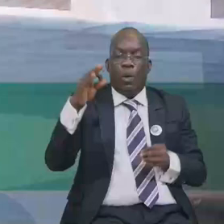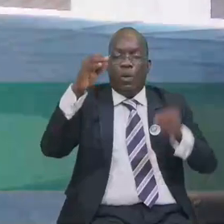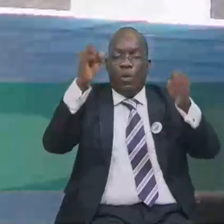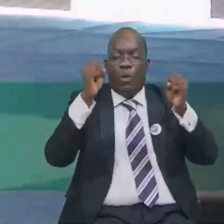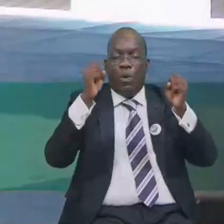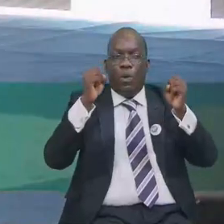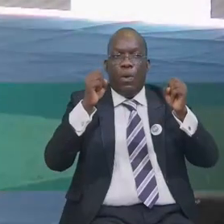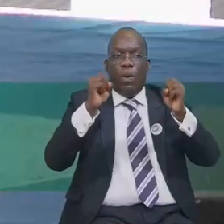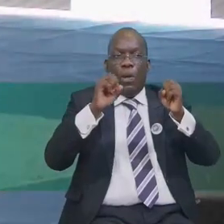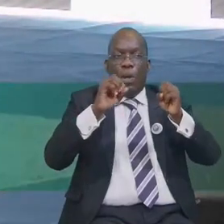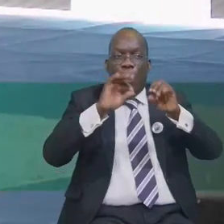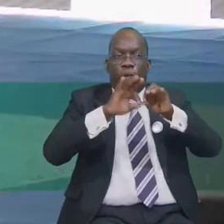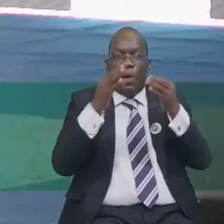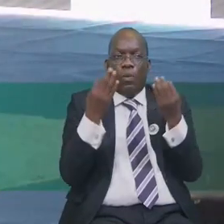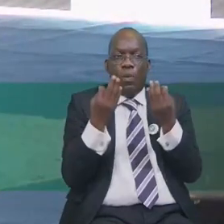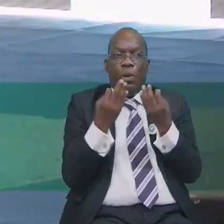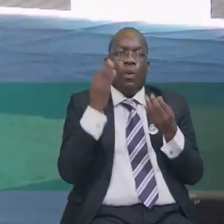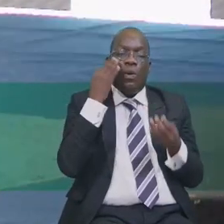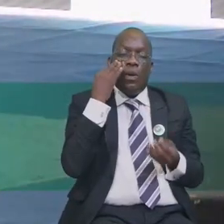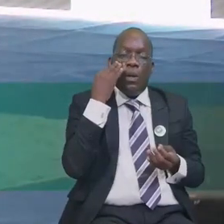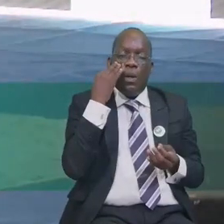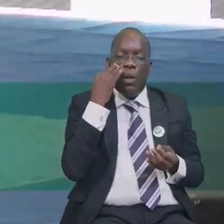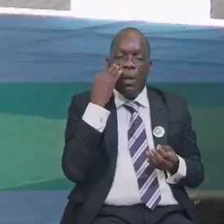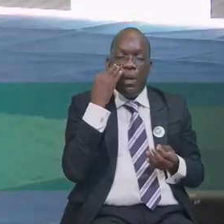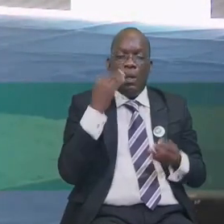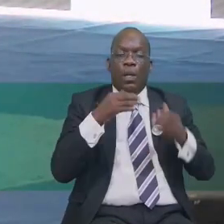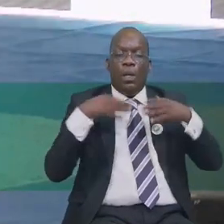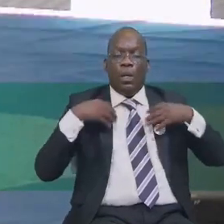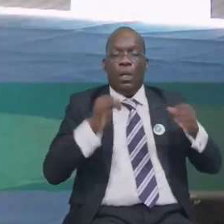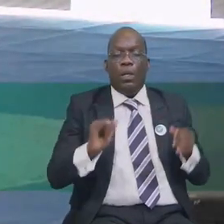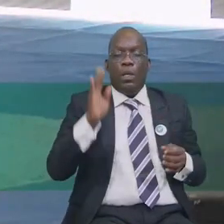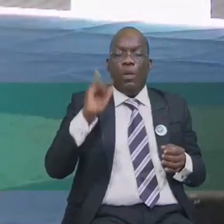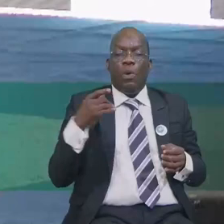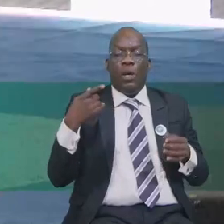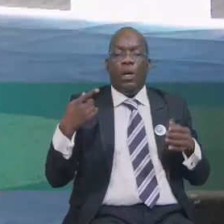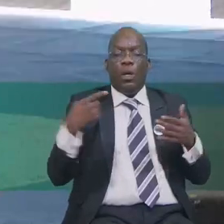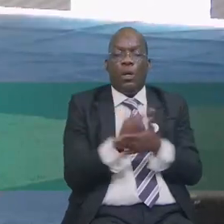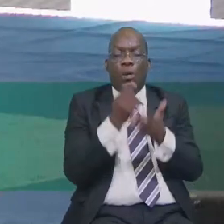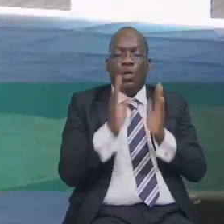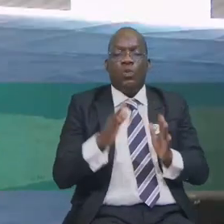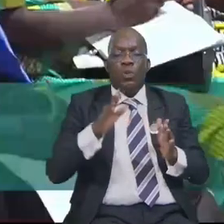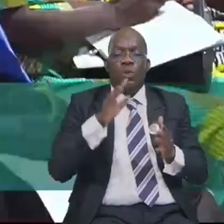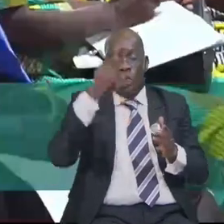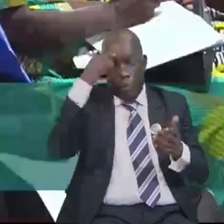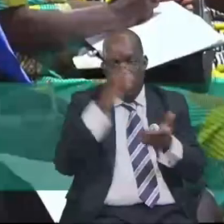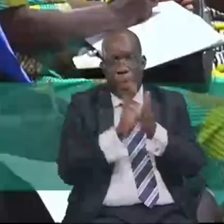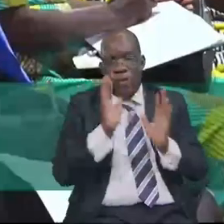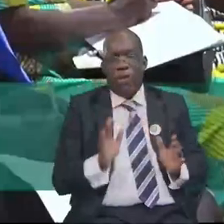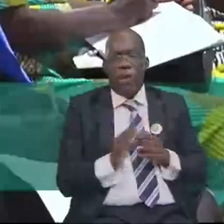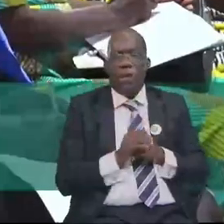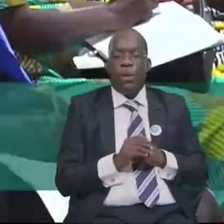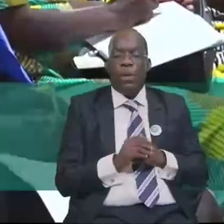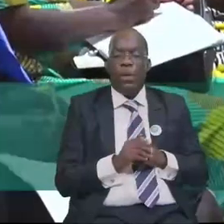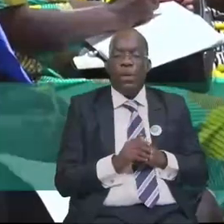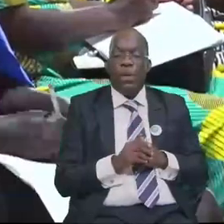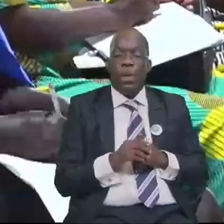La perception de la guérison domestique par les croyants de